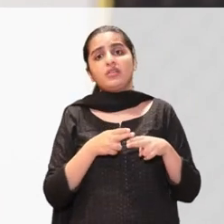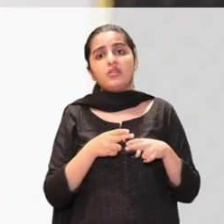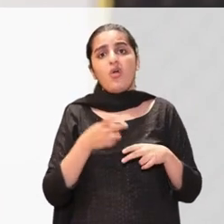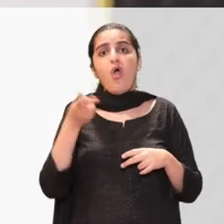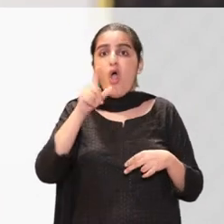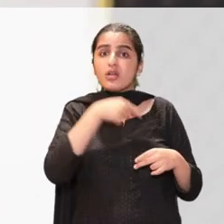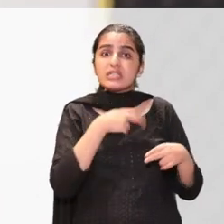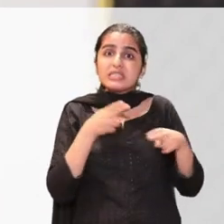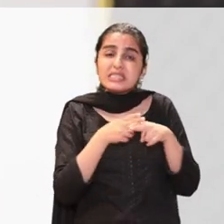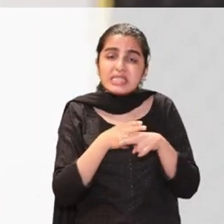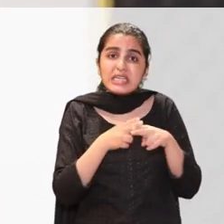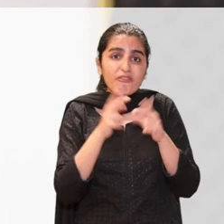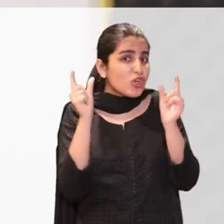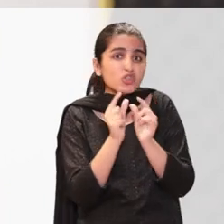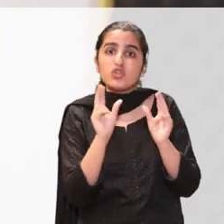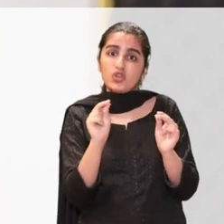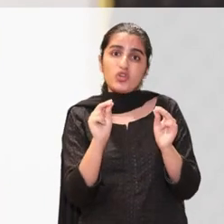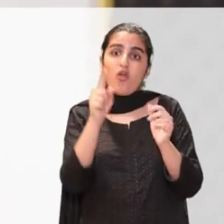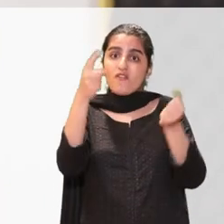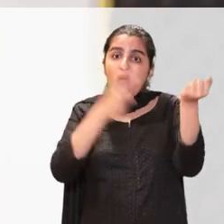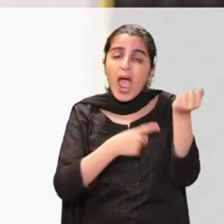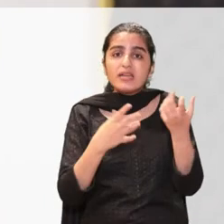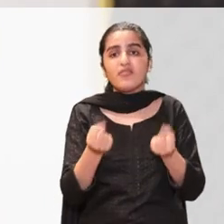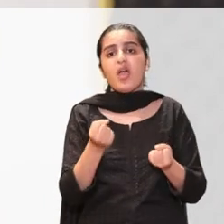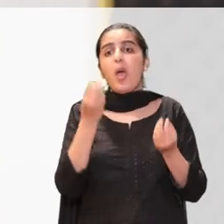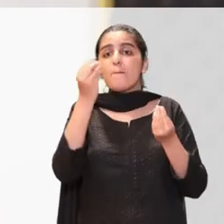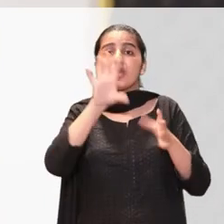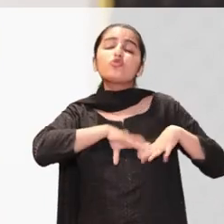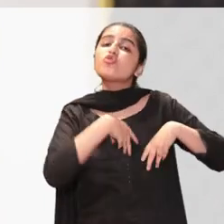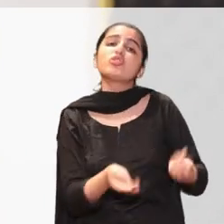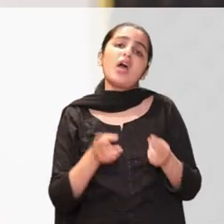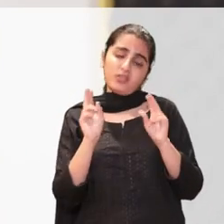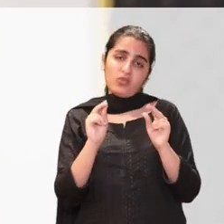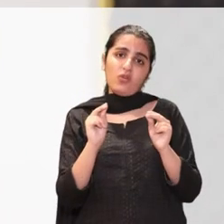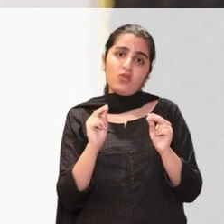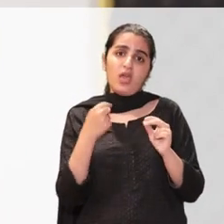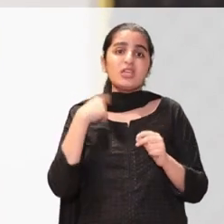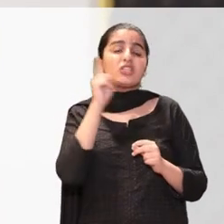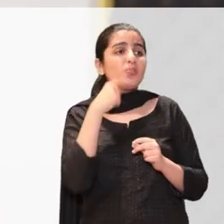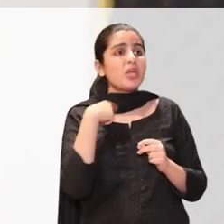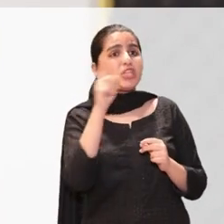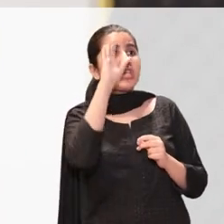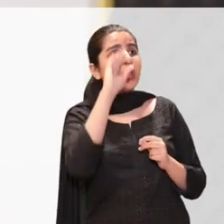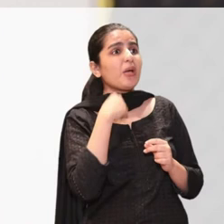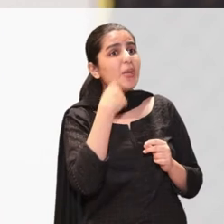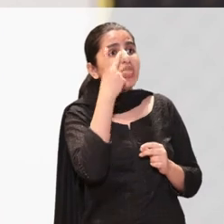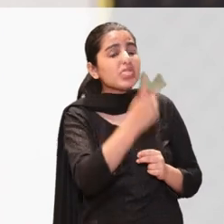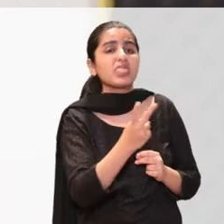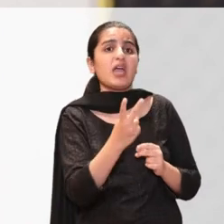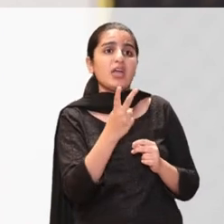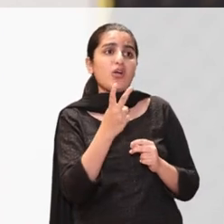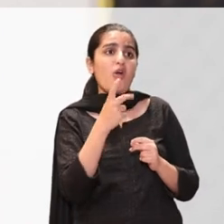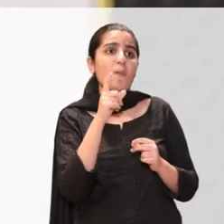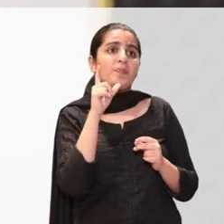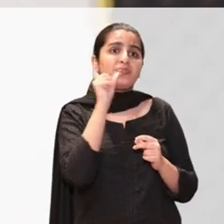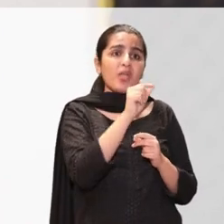आपको जाया मत करें वरना ऐसी जान गर्ल्स डूइंग ऑल थिस टेंड्स अपना वो कॉन्प्रोमाइज़ कर है वह सिर्फ इसलिए कि उनका फ्यूचर बन जाएगा और पर